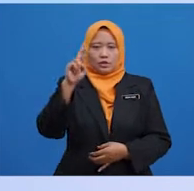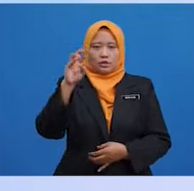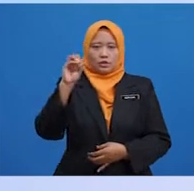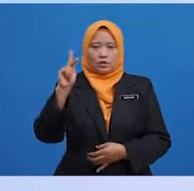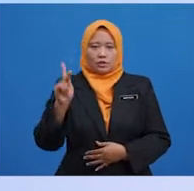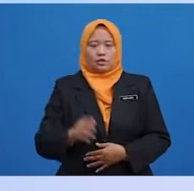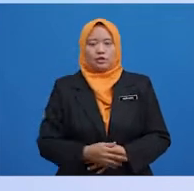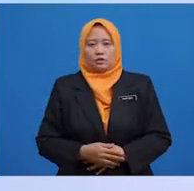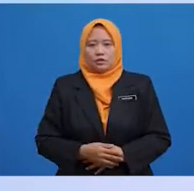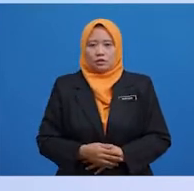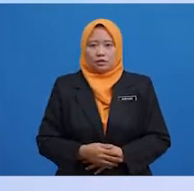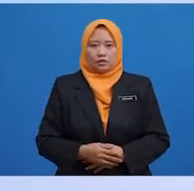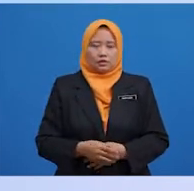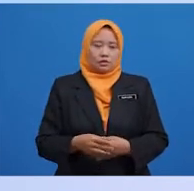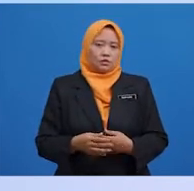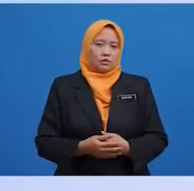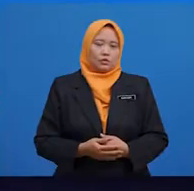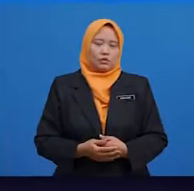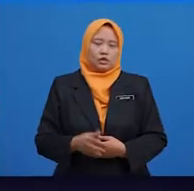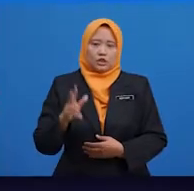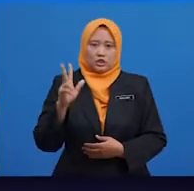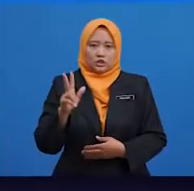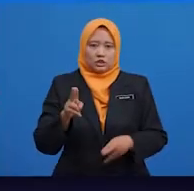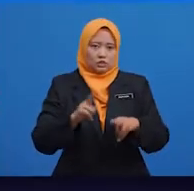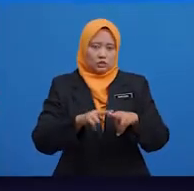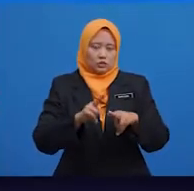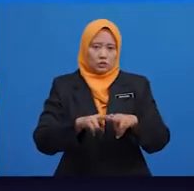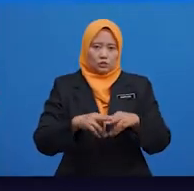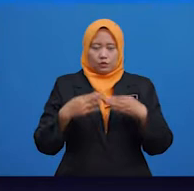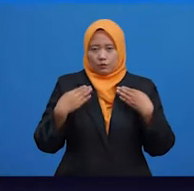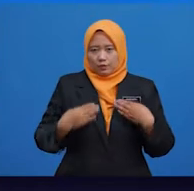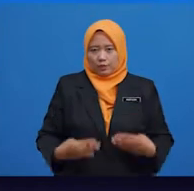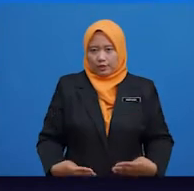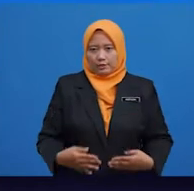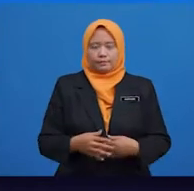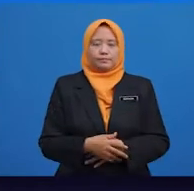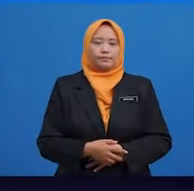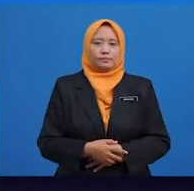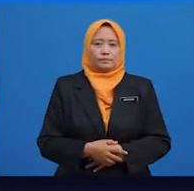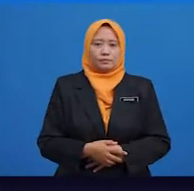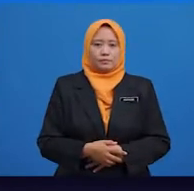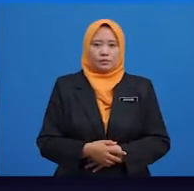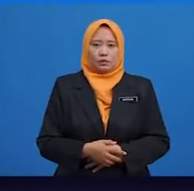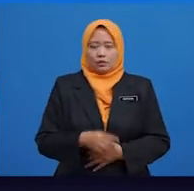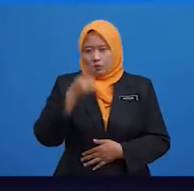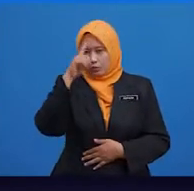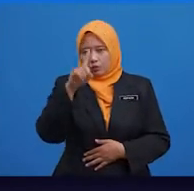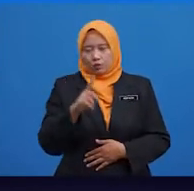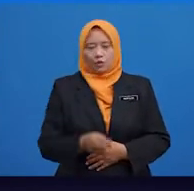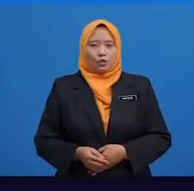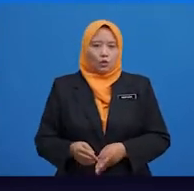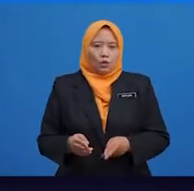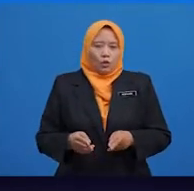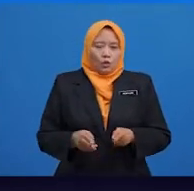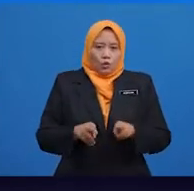3. Kedudukan badan. Keluaran jantung penting untuk kita mengukur keupayaan